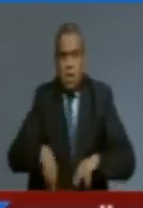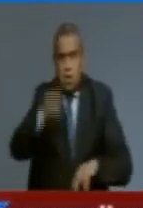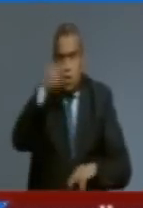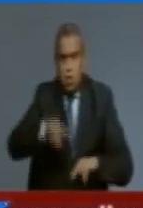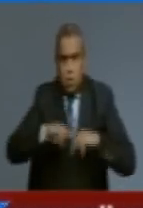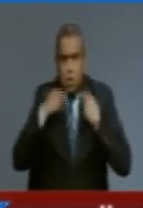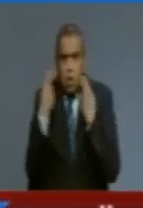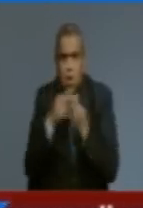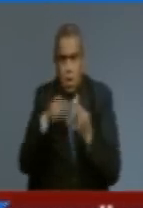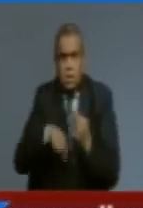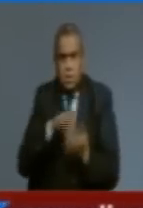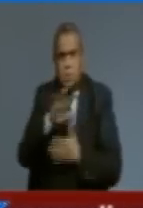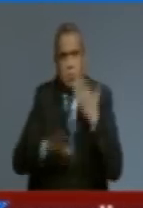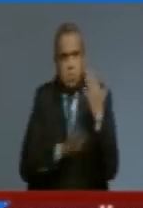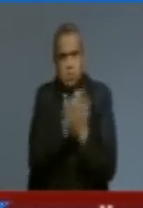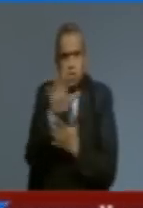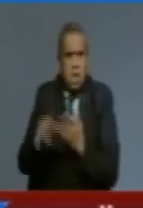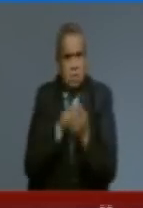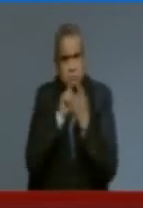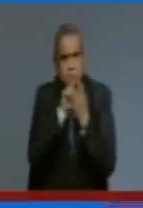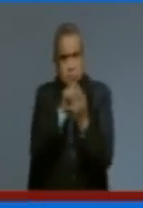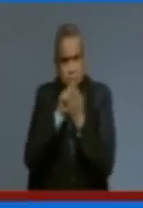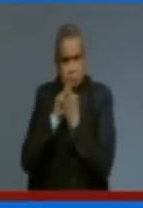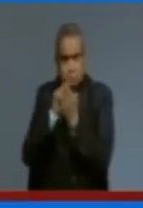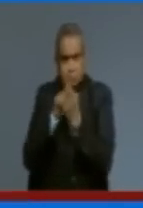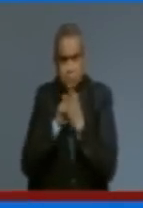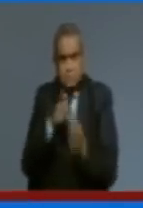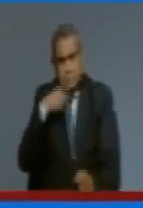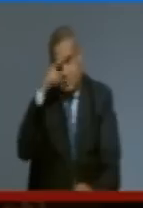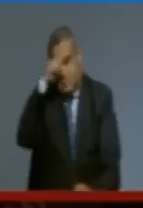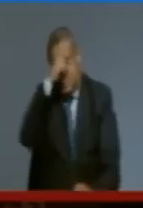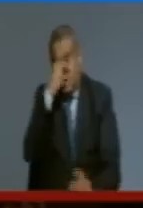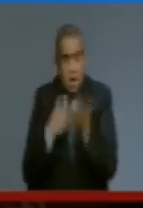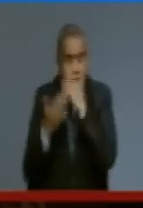التحديات والأزمات، وعلى ضوء هذه الظروف غير المستقرة